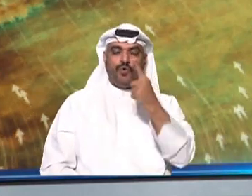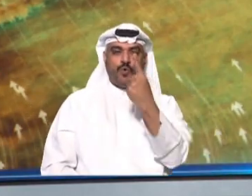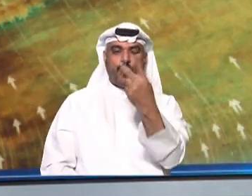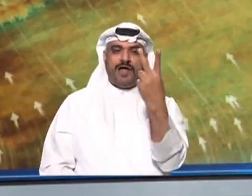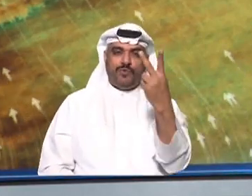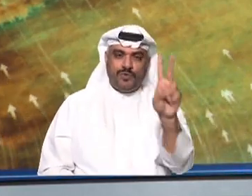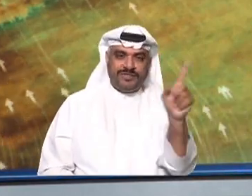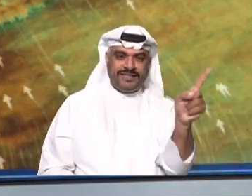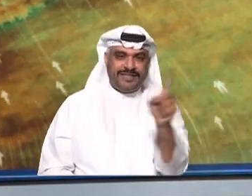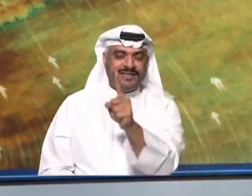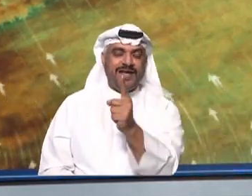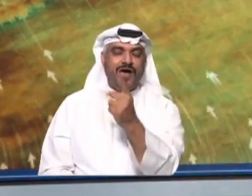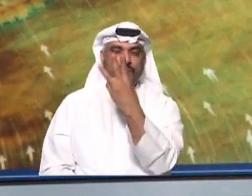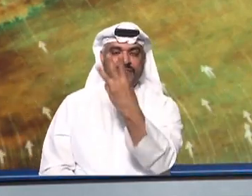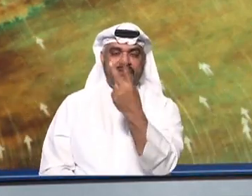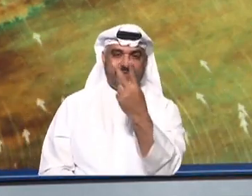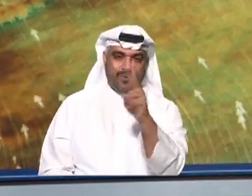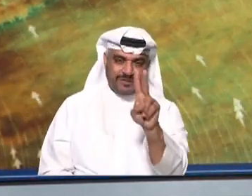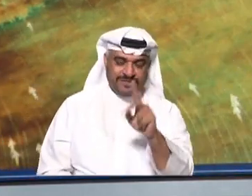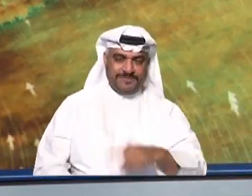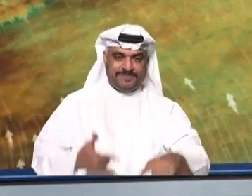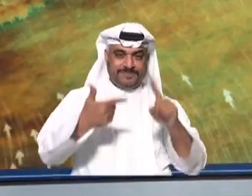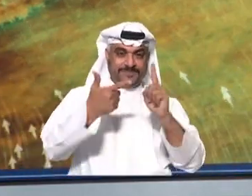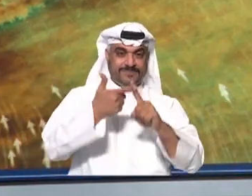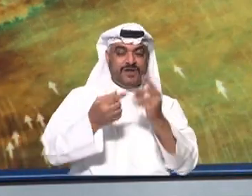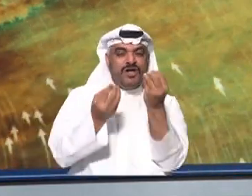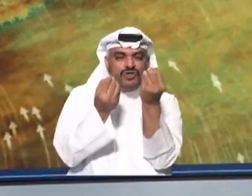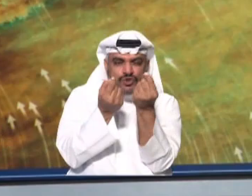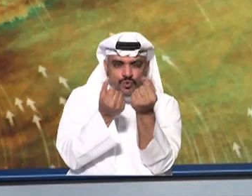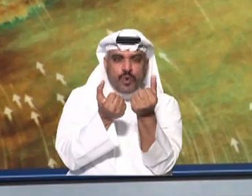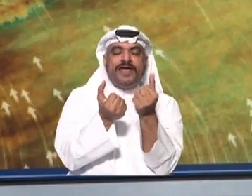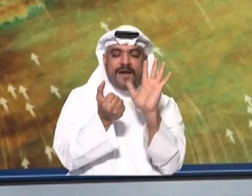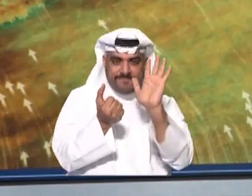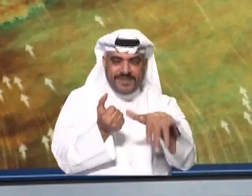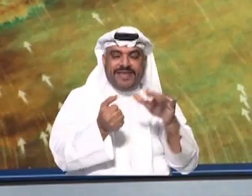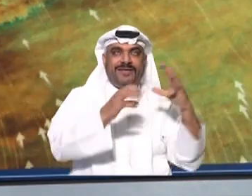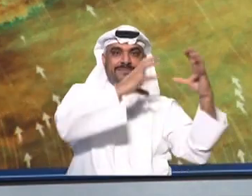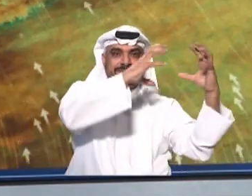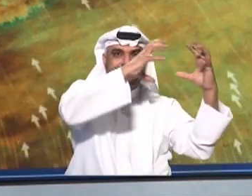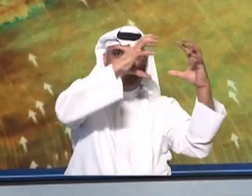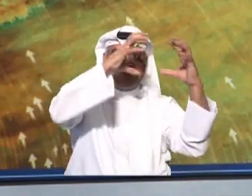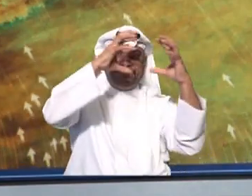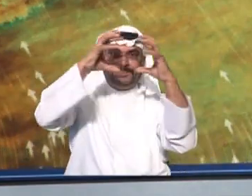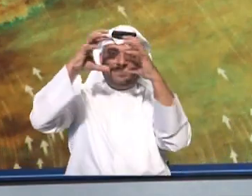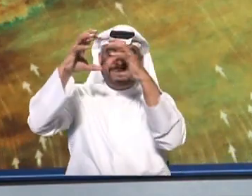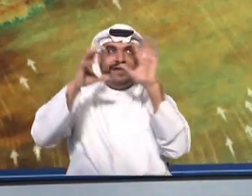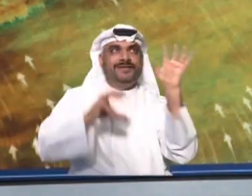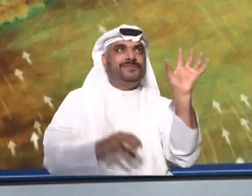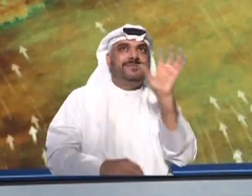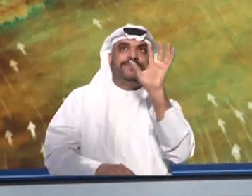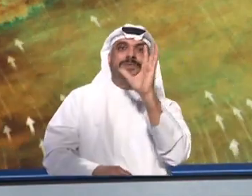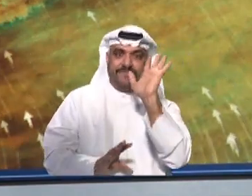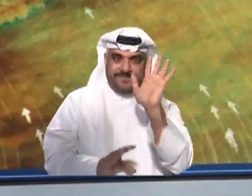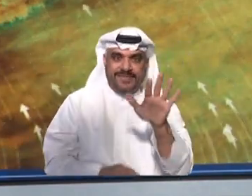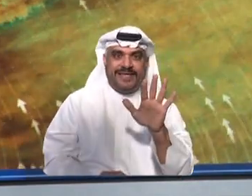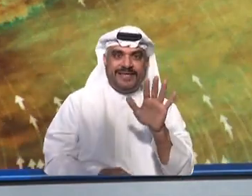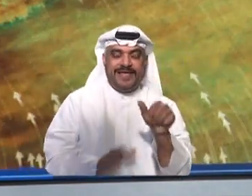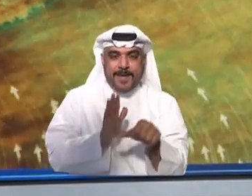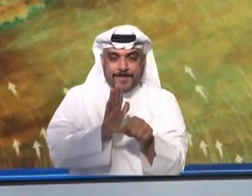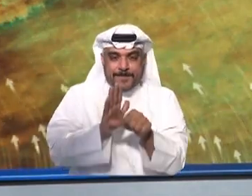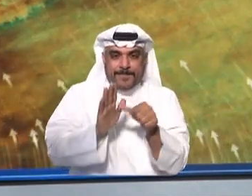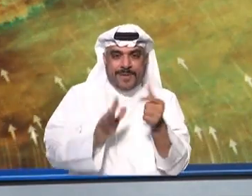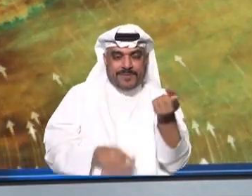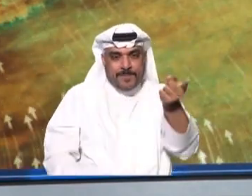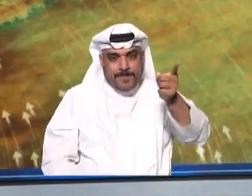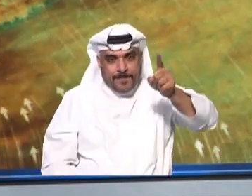21 و23 درجة مئوية، كذلك في تكونات بعض السحب خاصة على بعض المناطق الغربية من البلاد. ابتداء من مساء